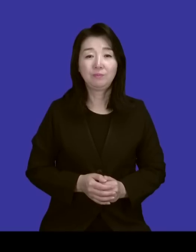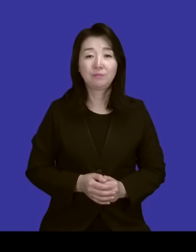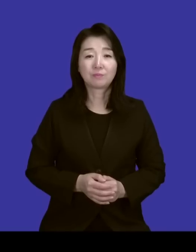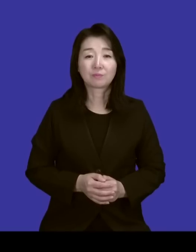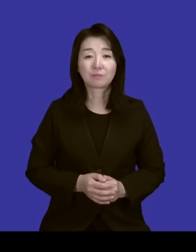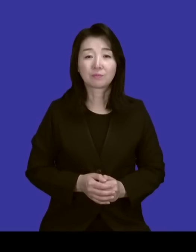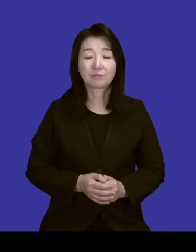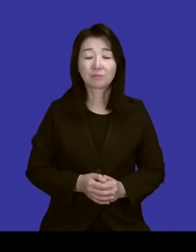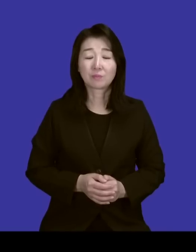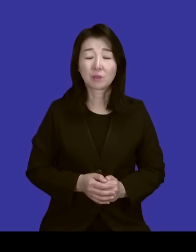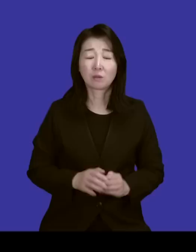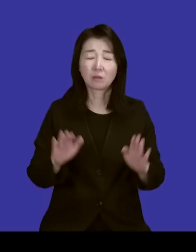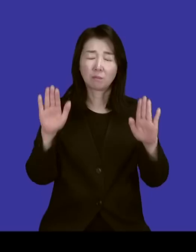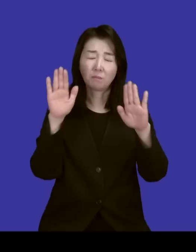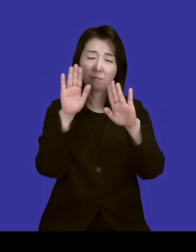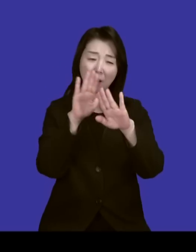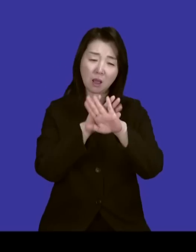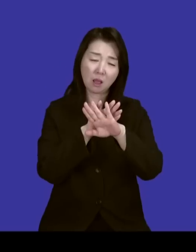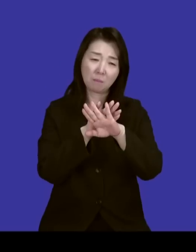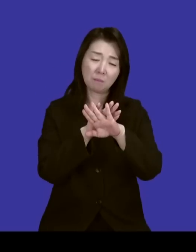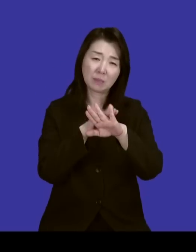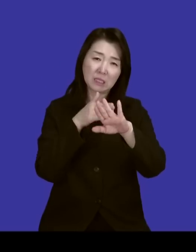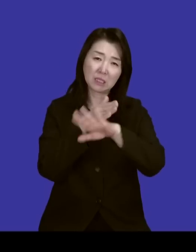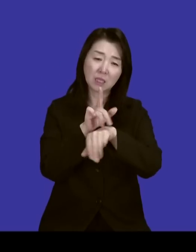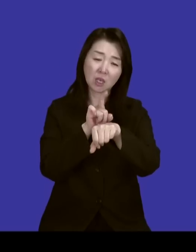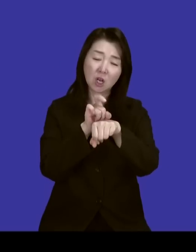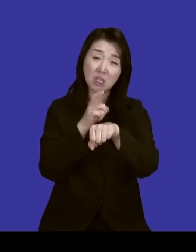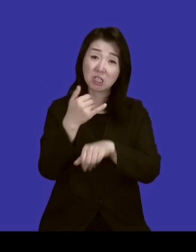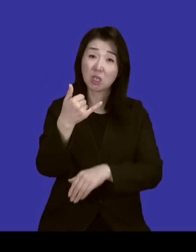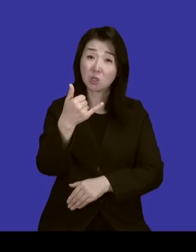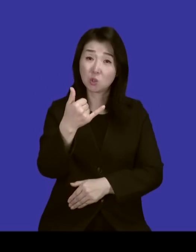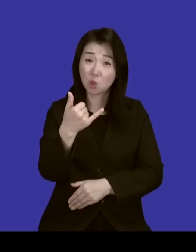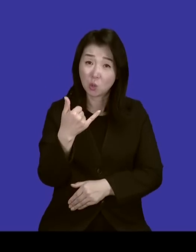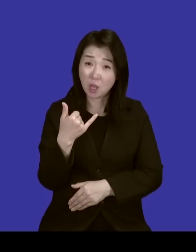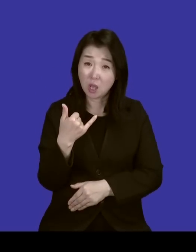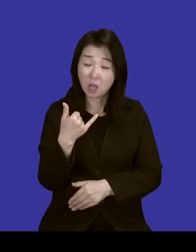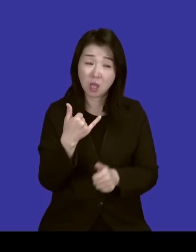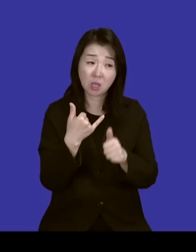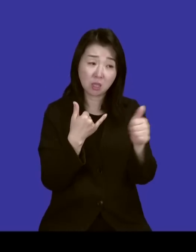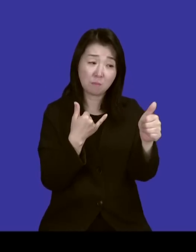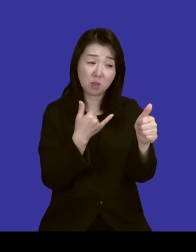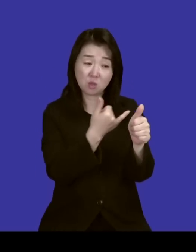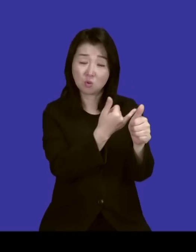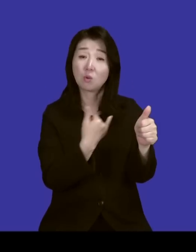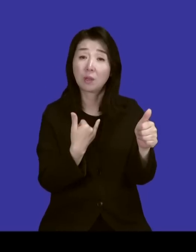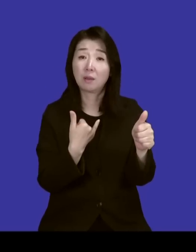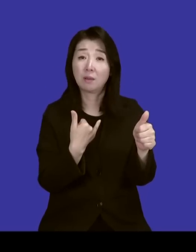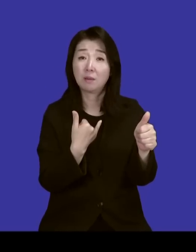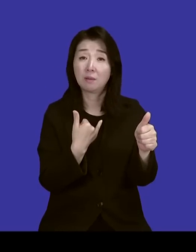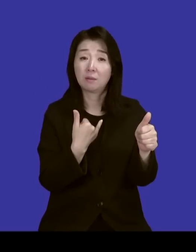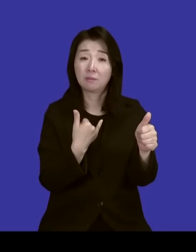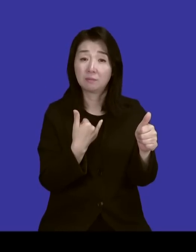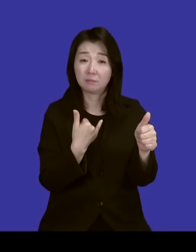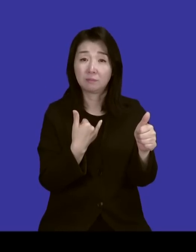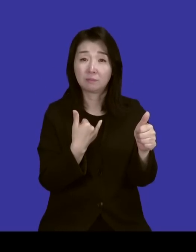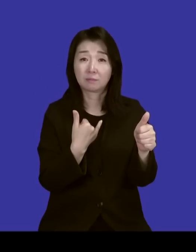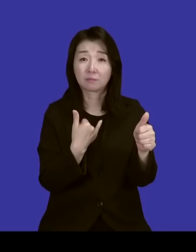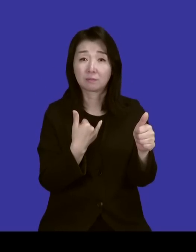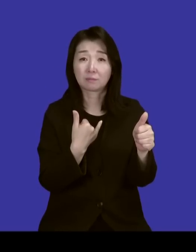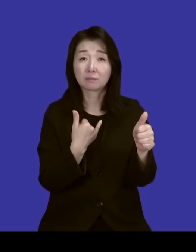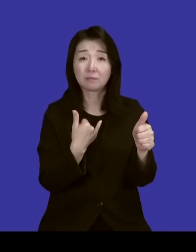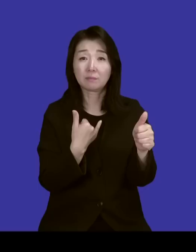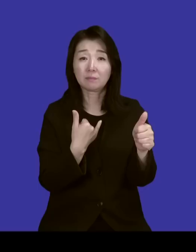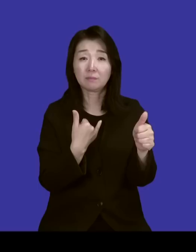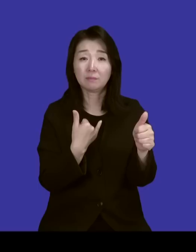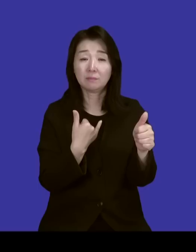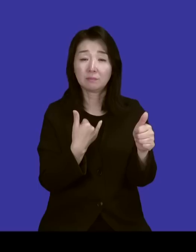밤 거의 11시쯤 됐는데 그 남편 되시는 의사 장로님 집사님이 예, 저에게 전화를 하셨어요.